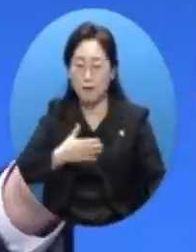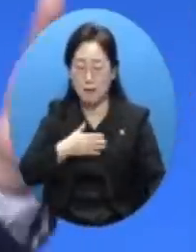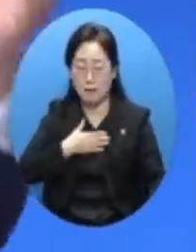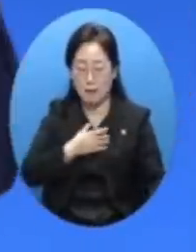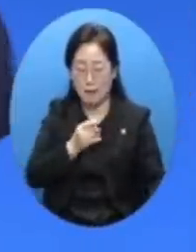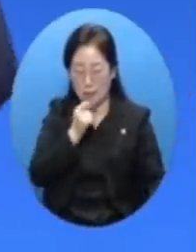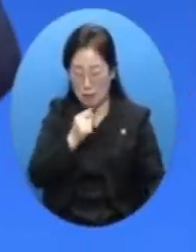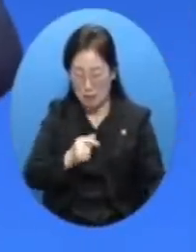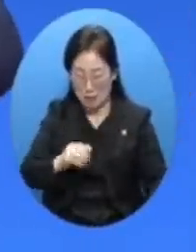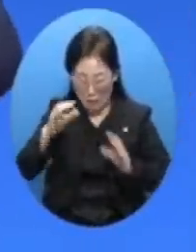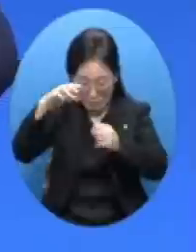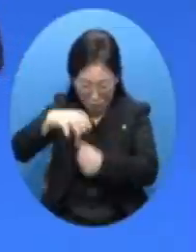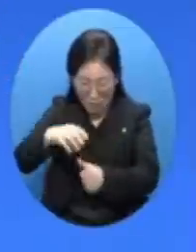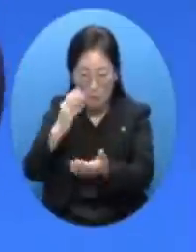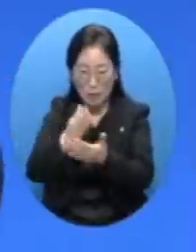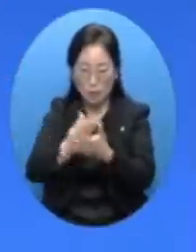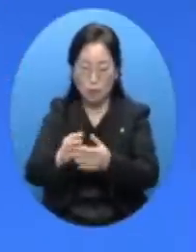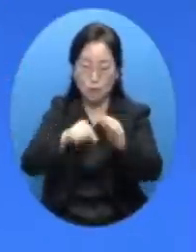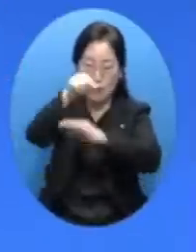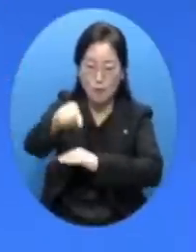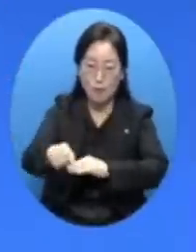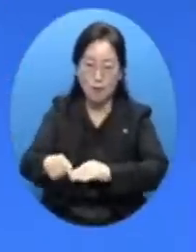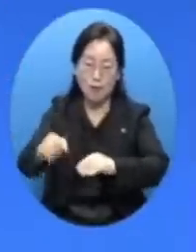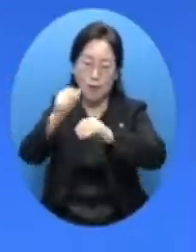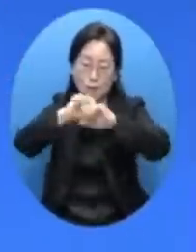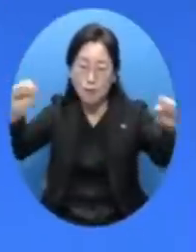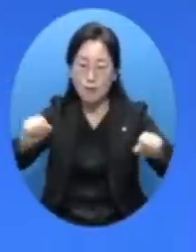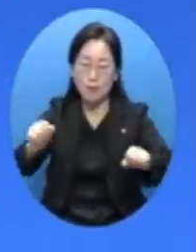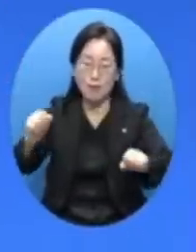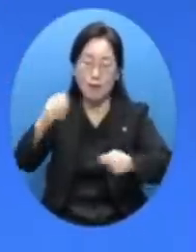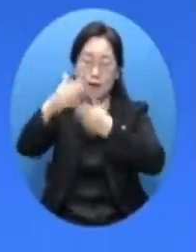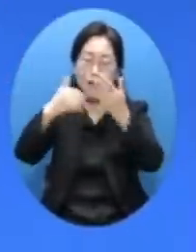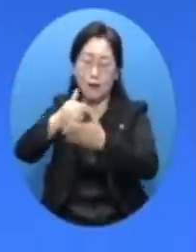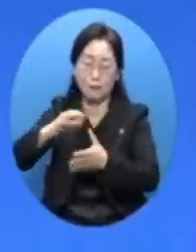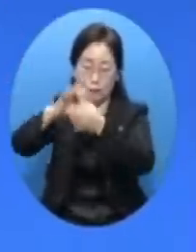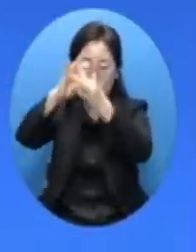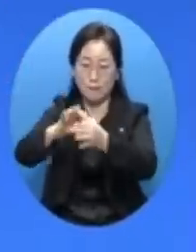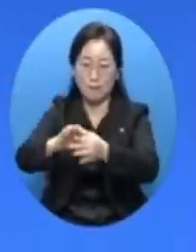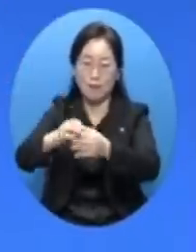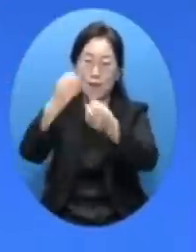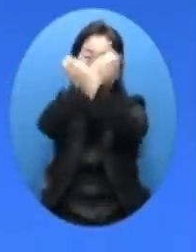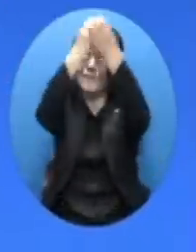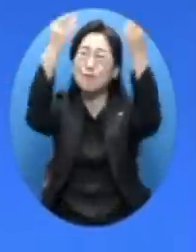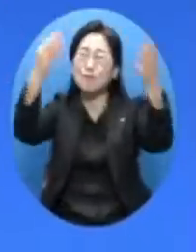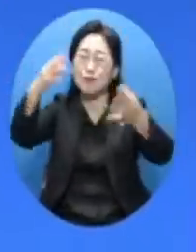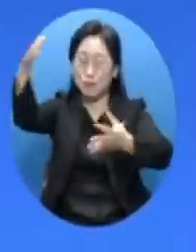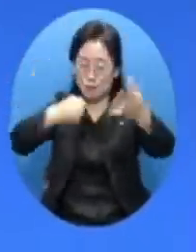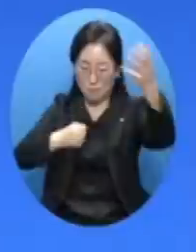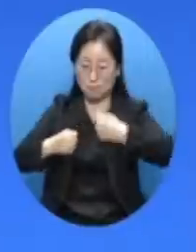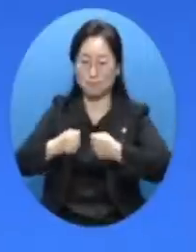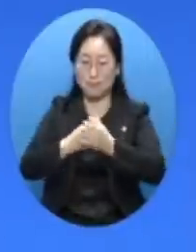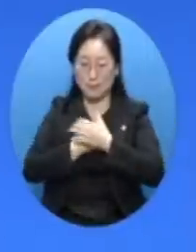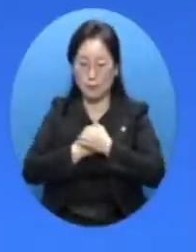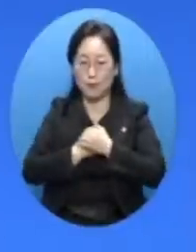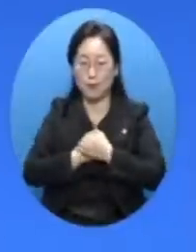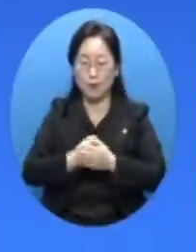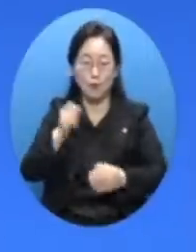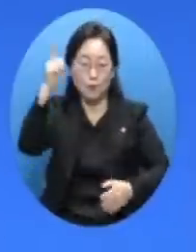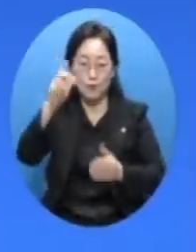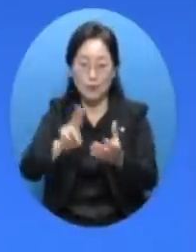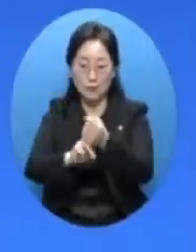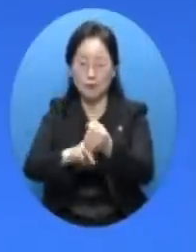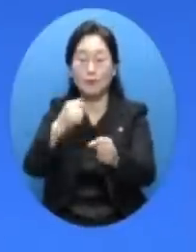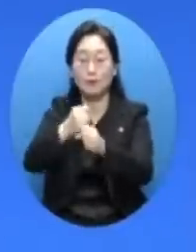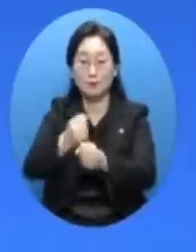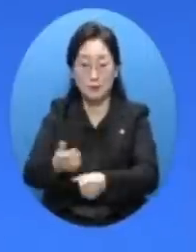뛰쳐나와서 위대한 하나님의 그 무한대 공간으로 뛰어들어가서 하늘의 별을 다 내 마음에 품고 위대한 기적을 만들어내는 여러분 모두